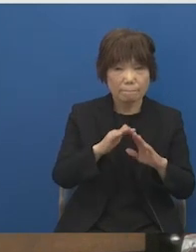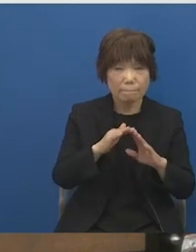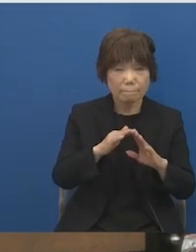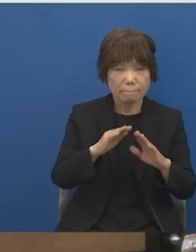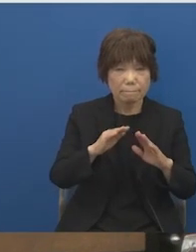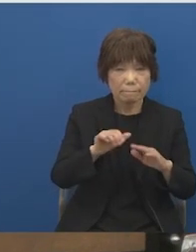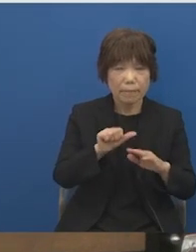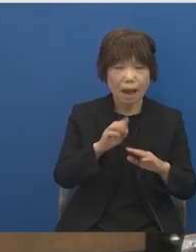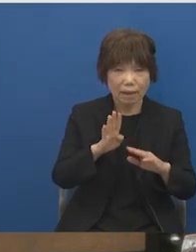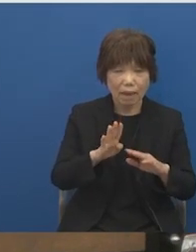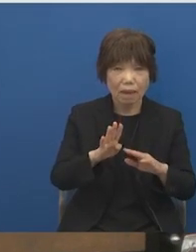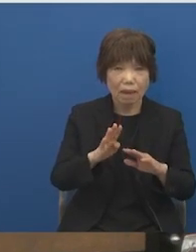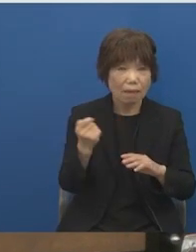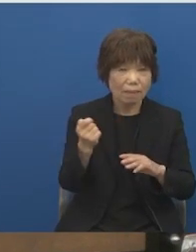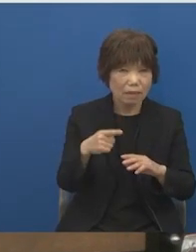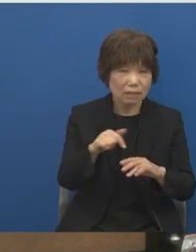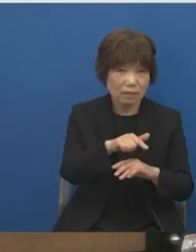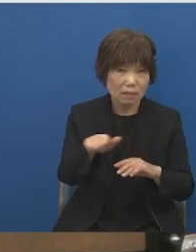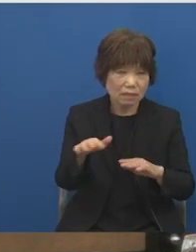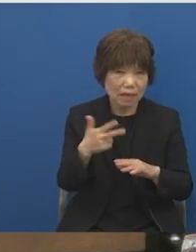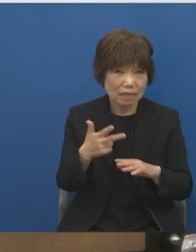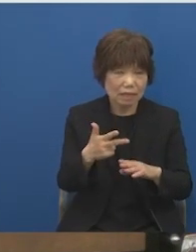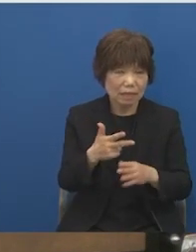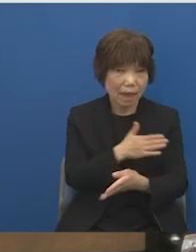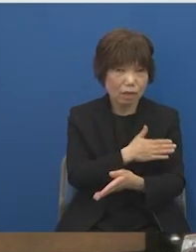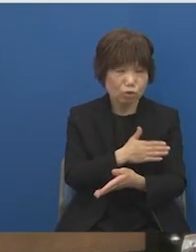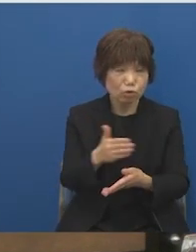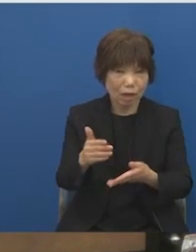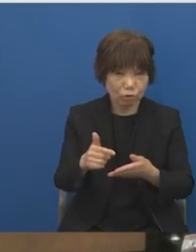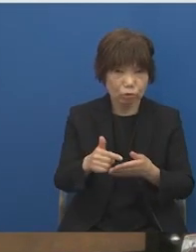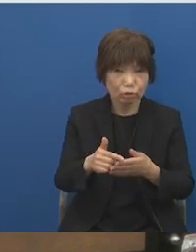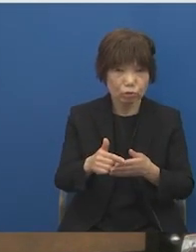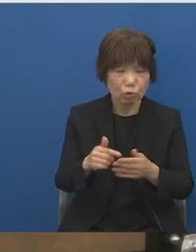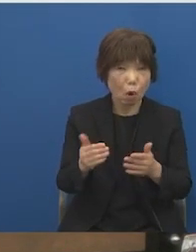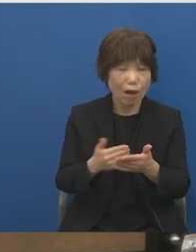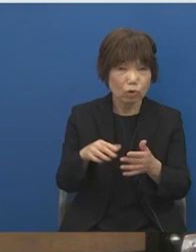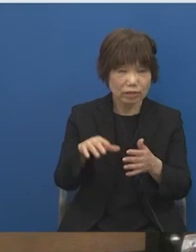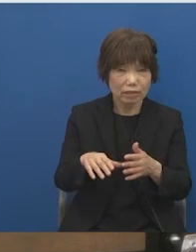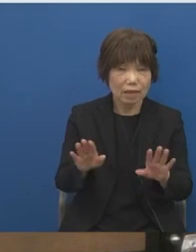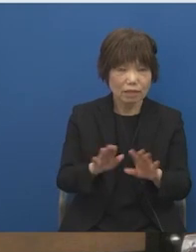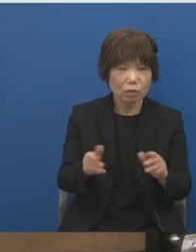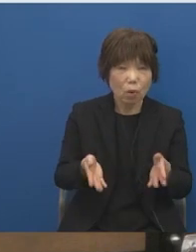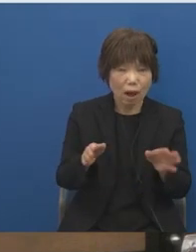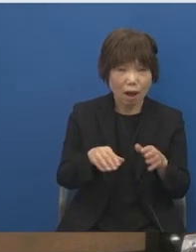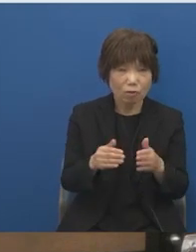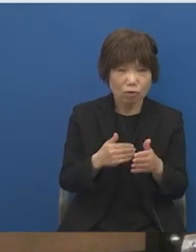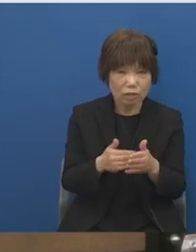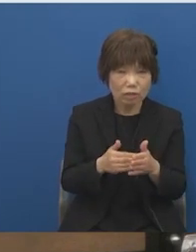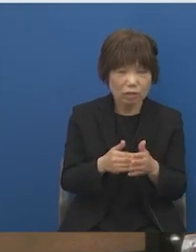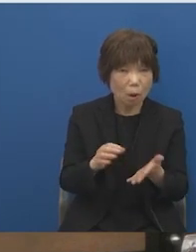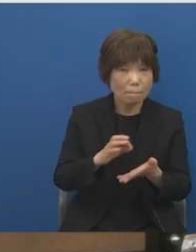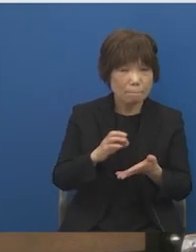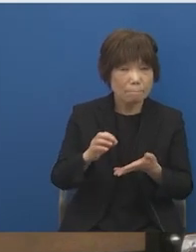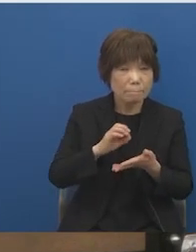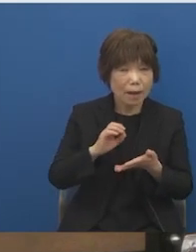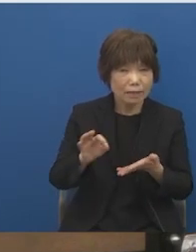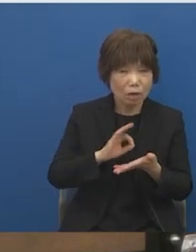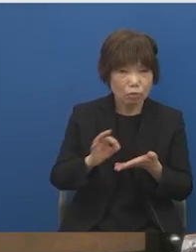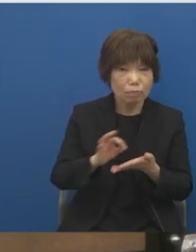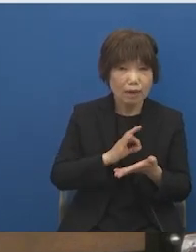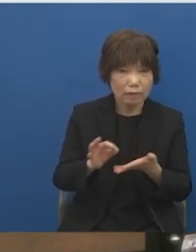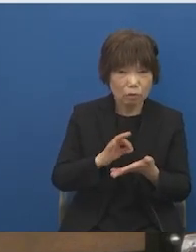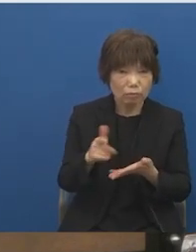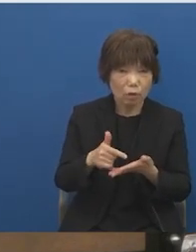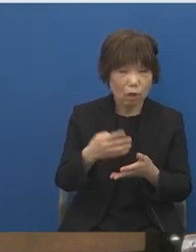跡地、山花北市営住宅跡地、楽市児童館跡地の売却益の基金積立4